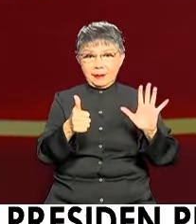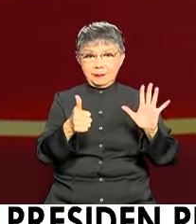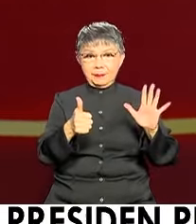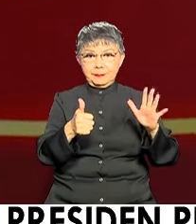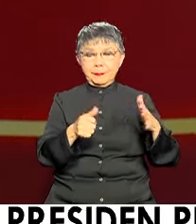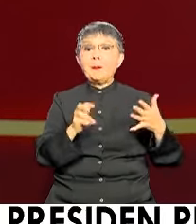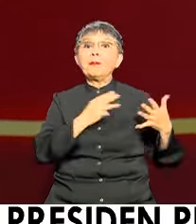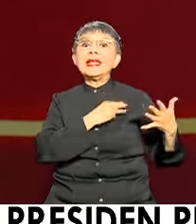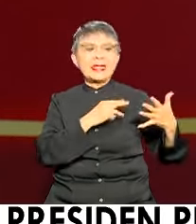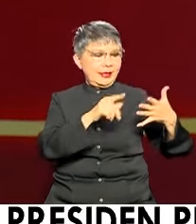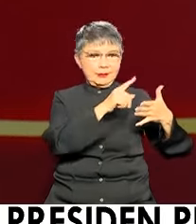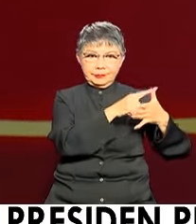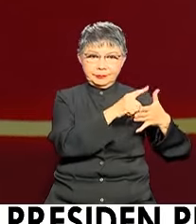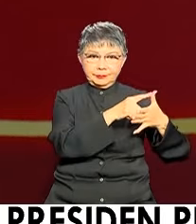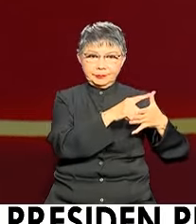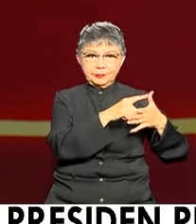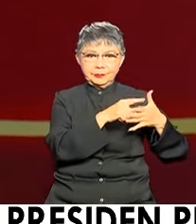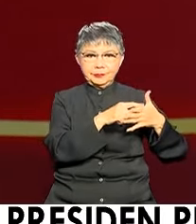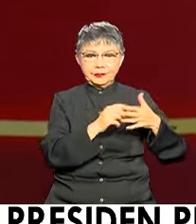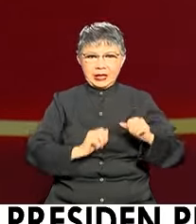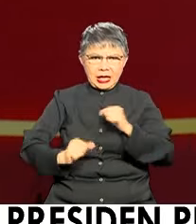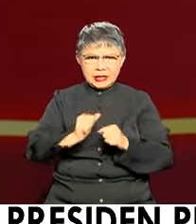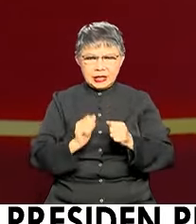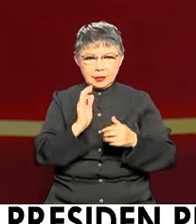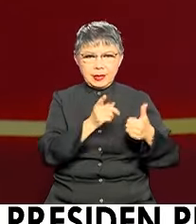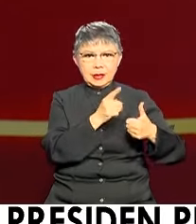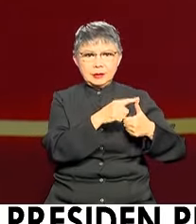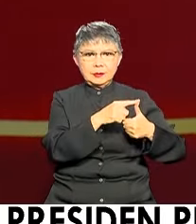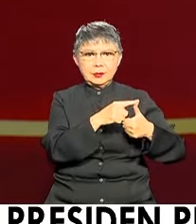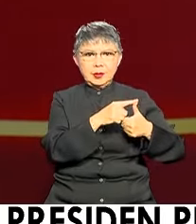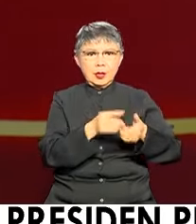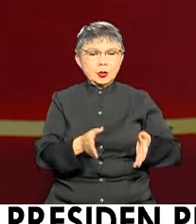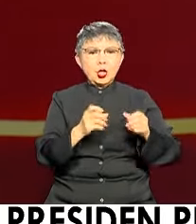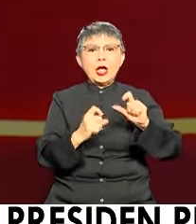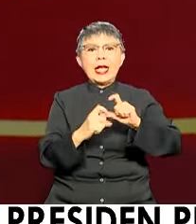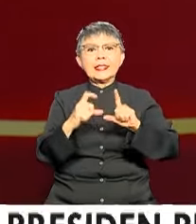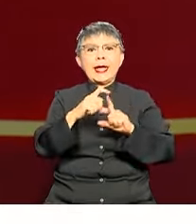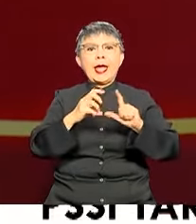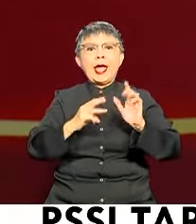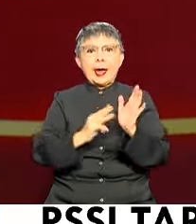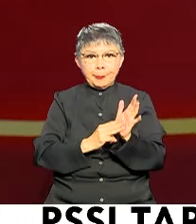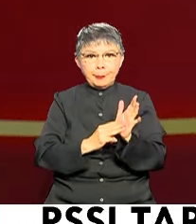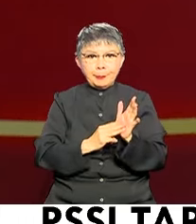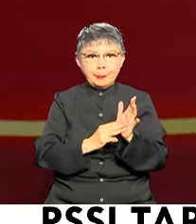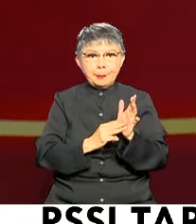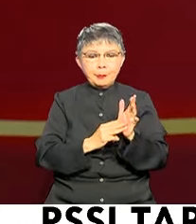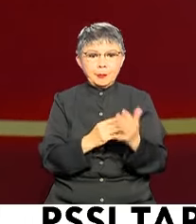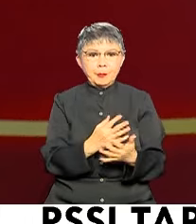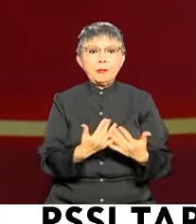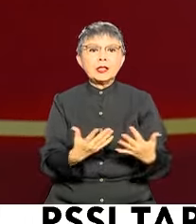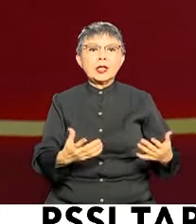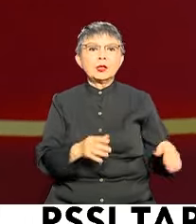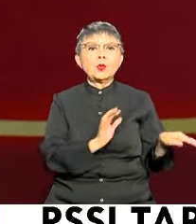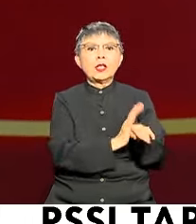misi yang akan kita kerjakan ke depan yang pertama adalah mewujudkan sumber daya manusia dan masyarakat Papua Tengah